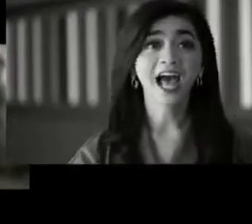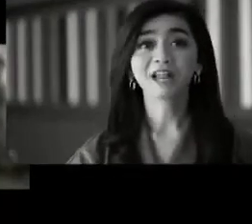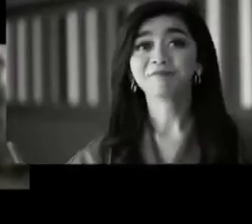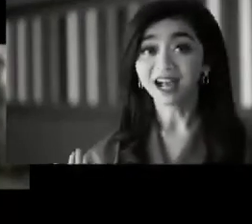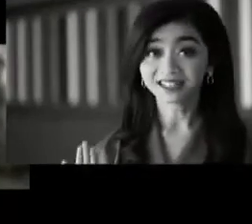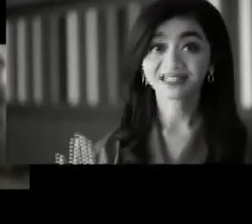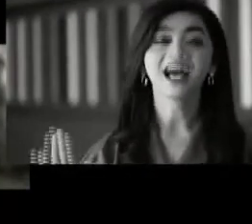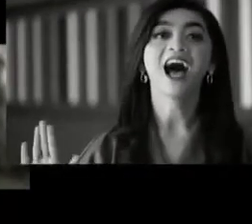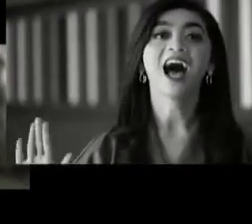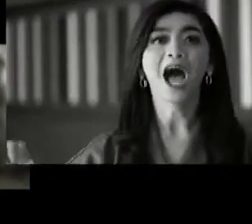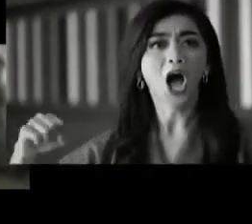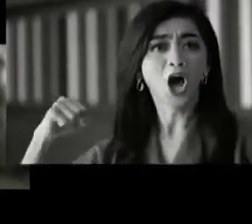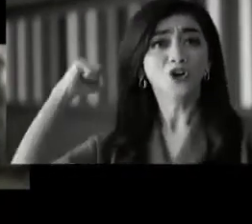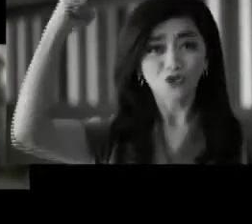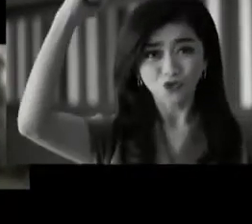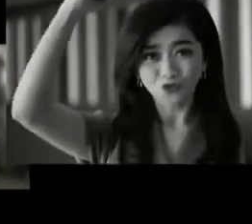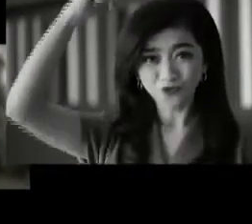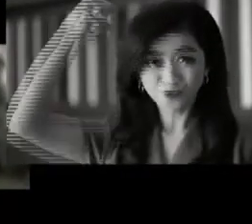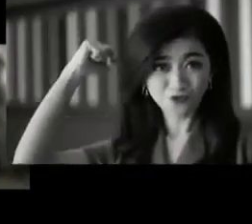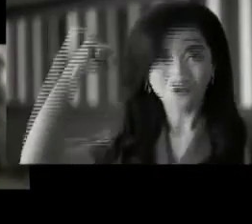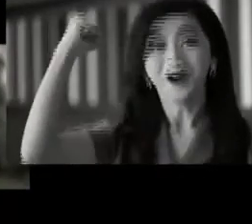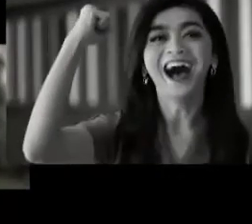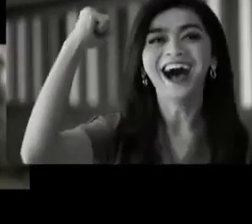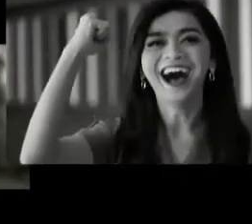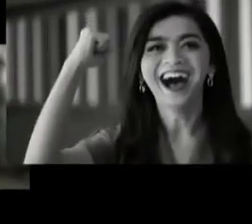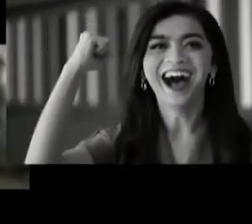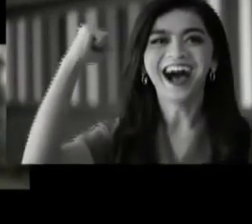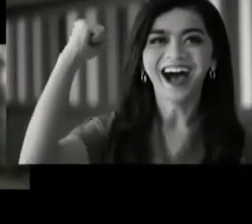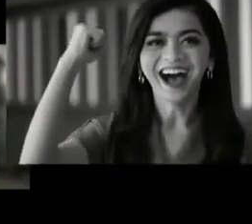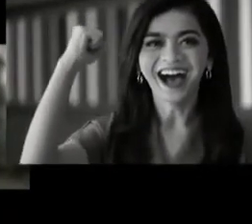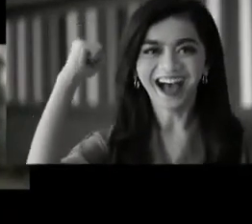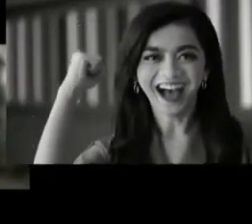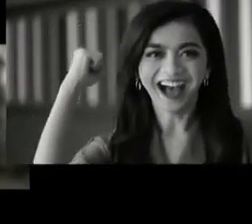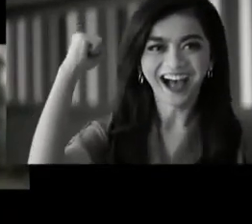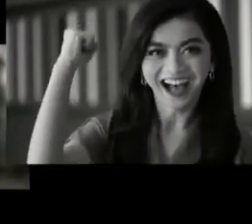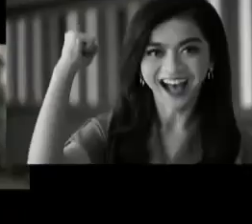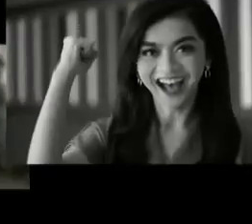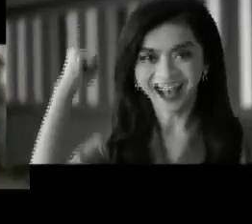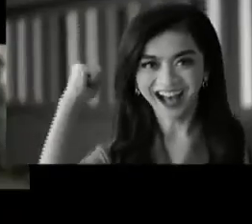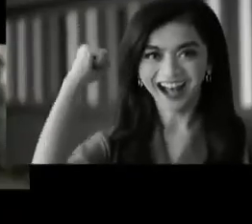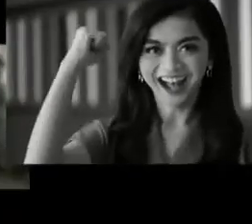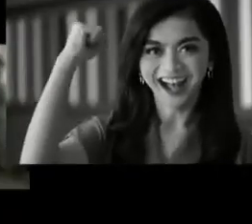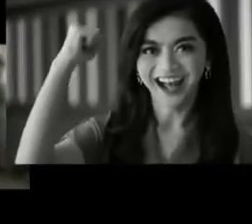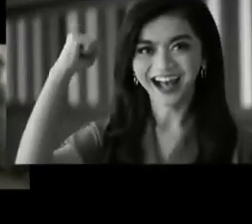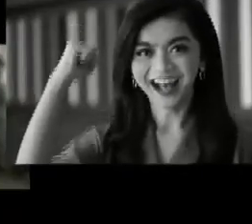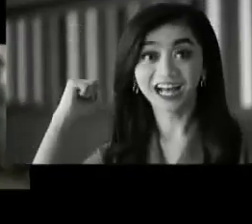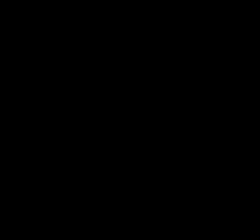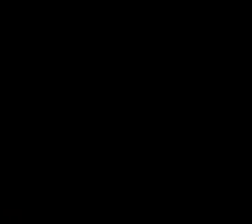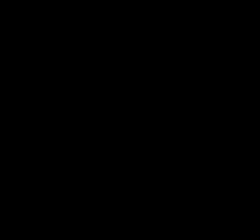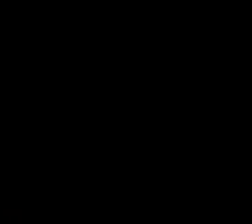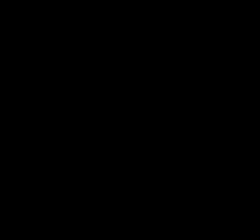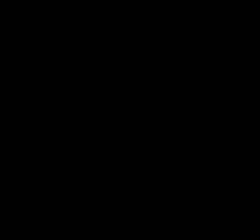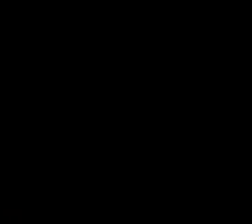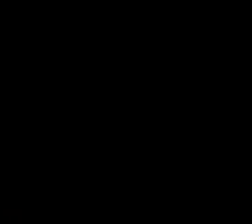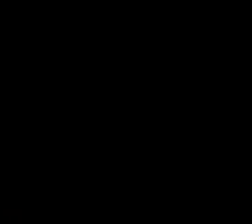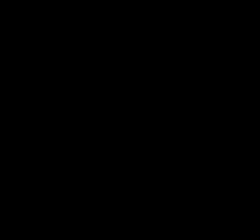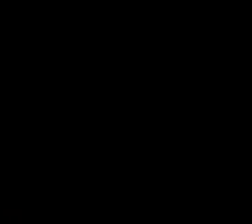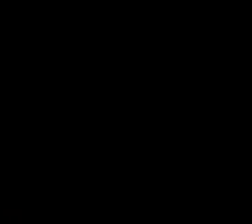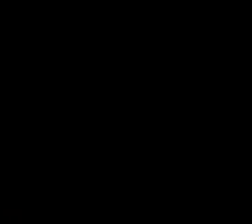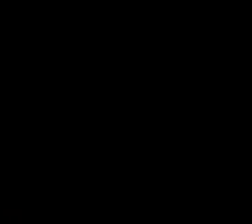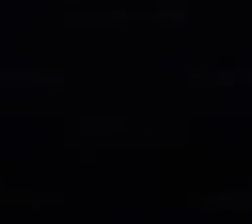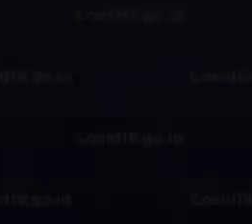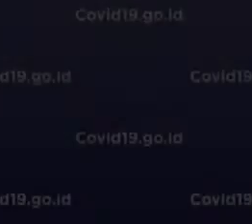Hai badan sehat Tak Sanggup buat aku